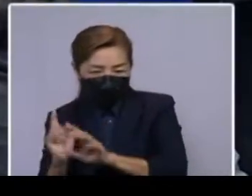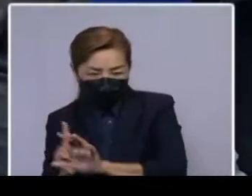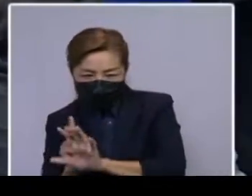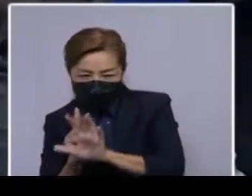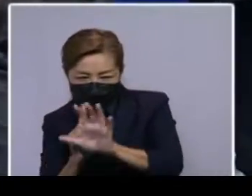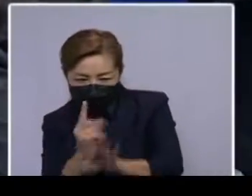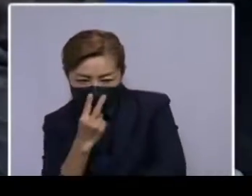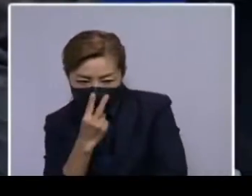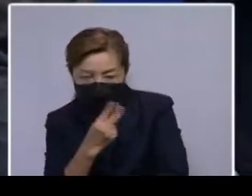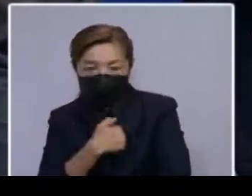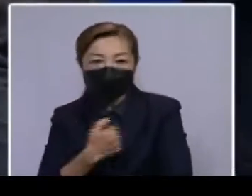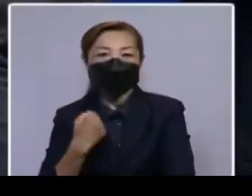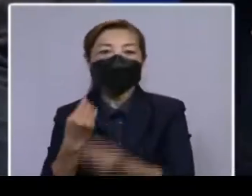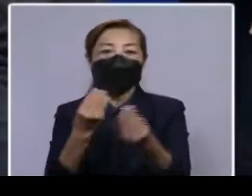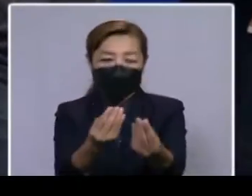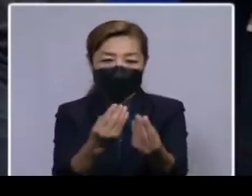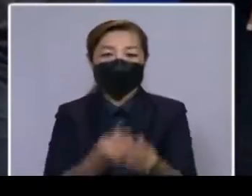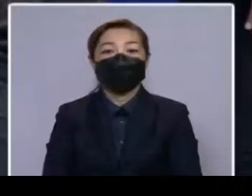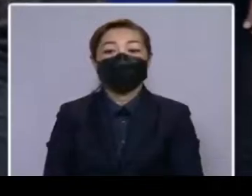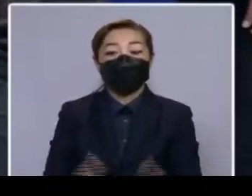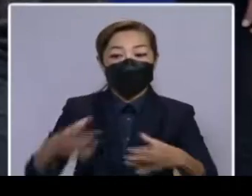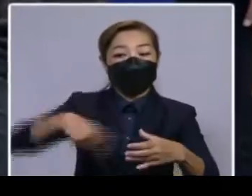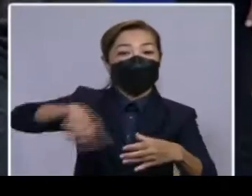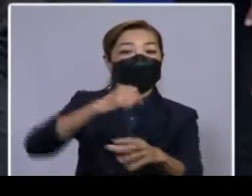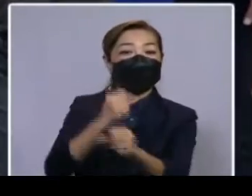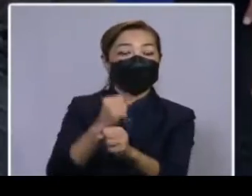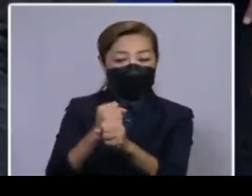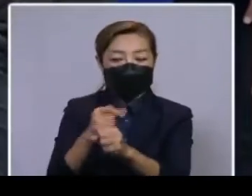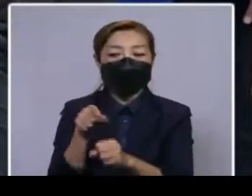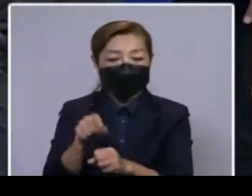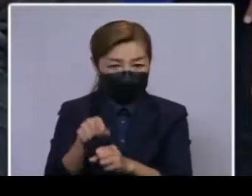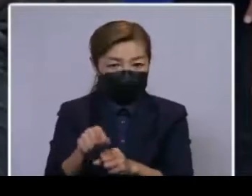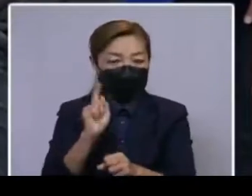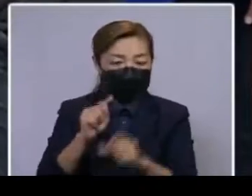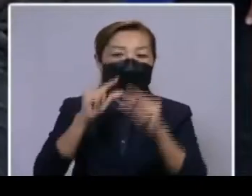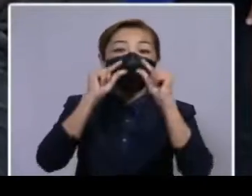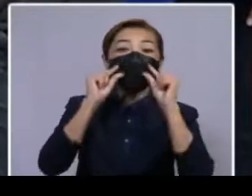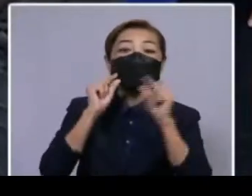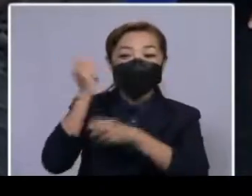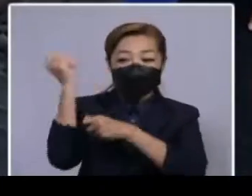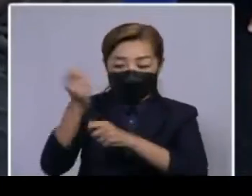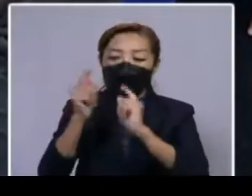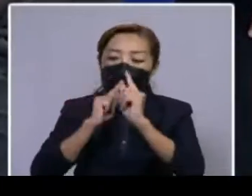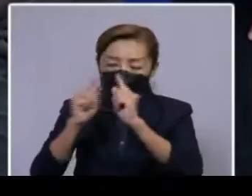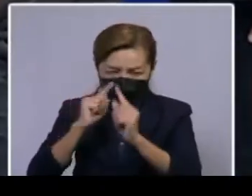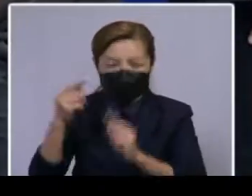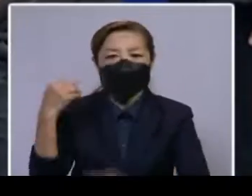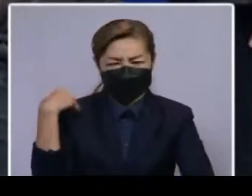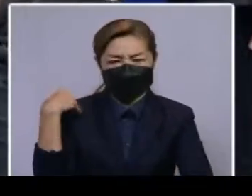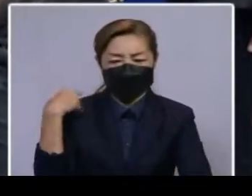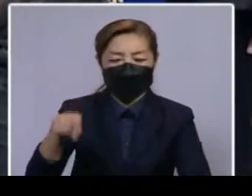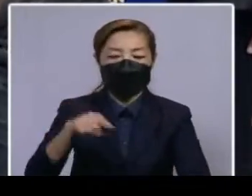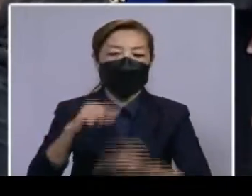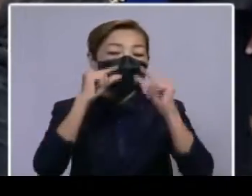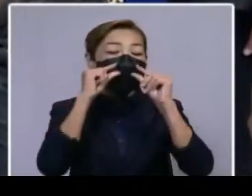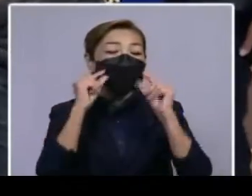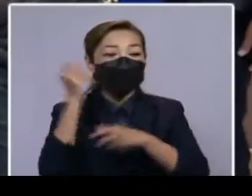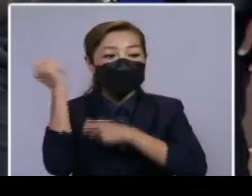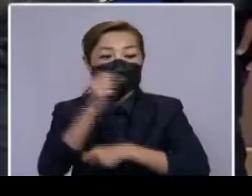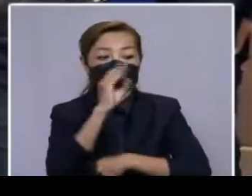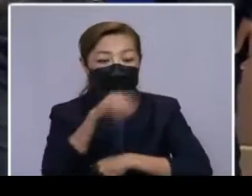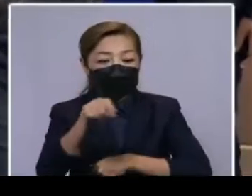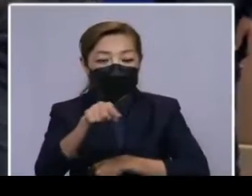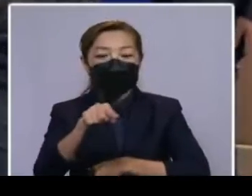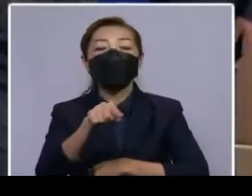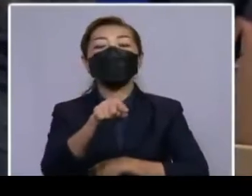โดยคณะทำงานก็มีการพูดคุยกับคุณชูวิทย์ด้วยนะคะซึ่งที่มีบางช่วงบางตอนที่คุณชูวิทย์ได้ยก